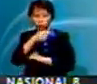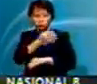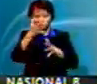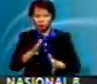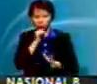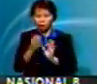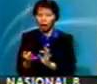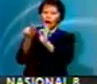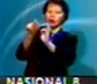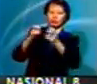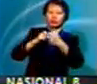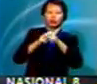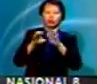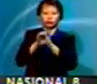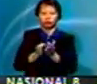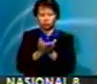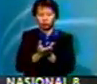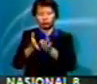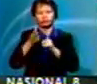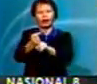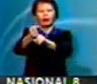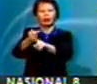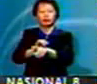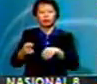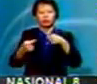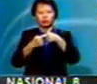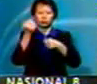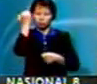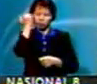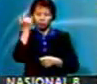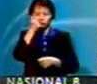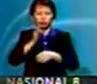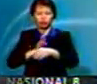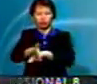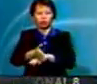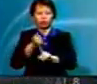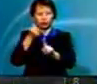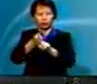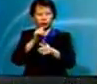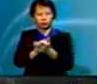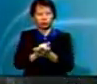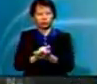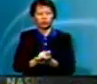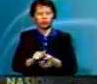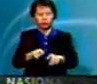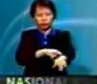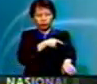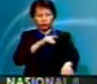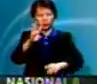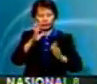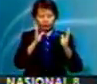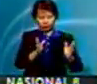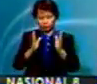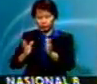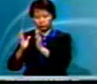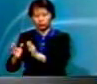tidak berdepan masalah seperti bot mereka dirampas dan didakwa di mahkamah kerana melanggar arahan tersebut. Sepanjang 4 fasa